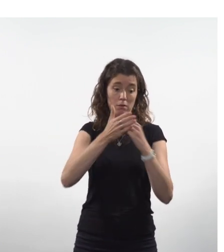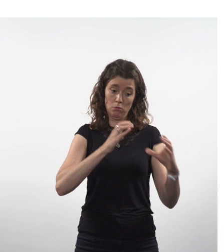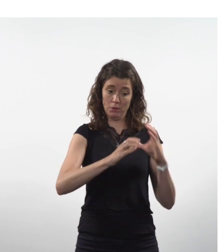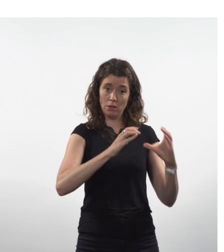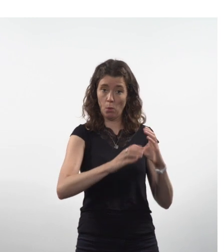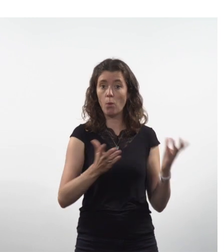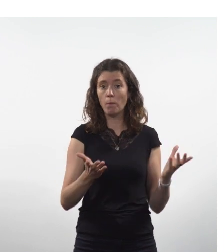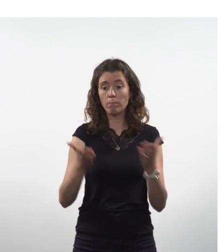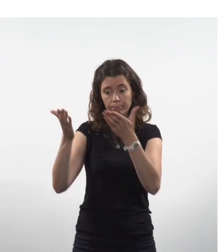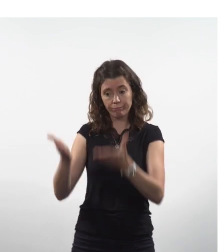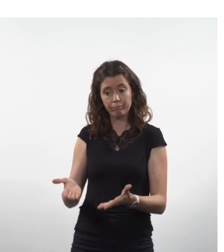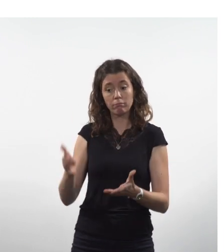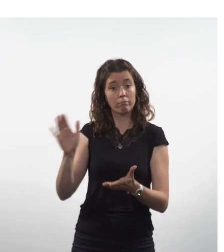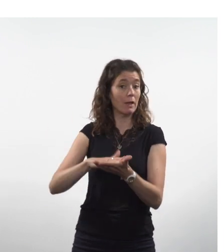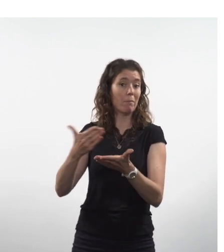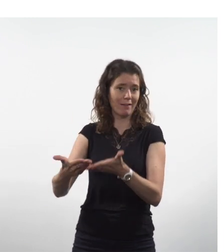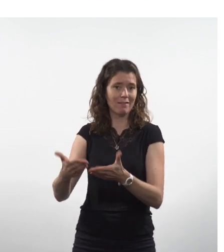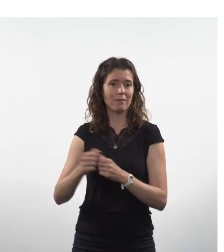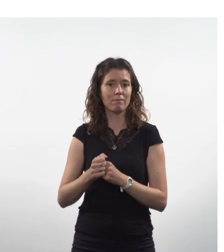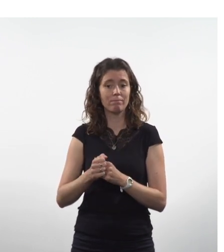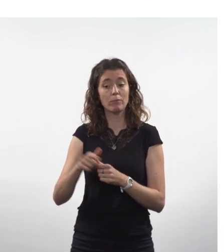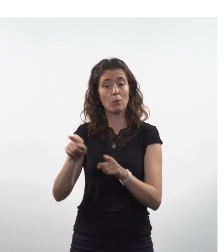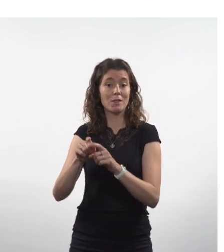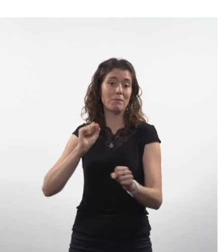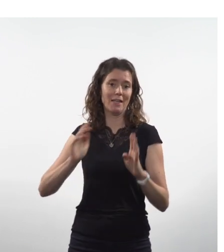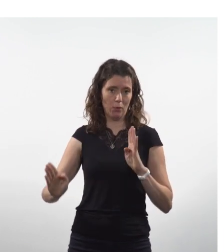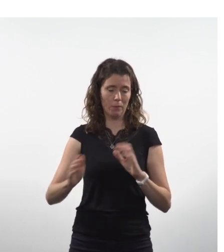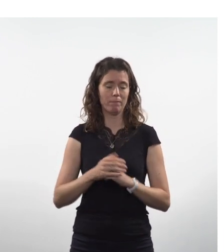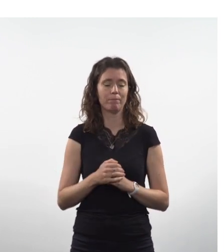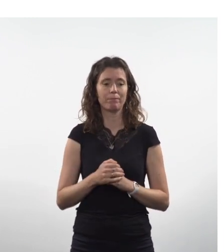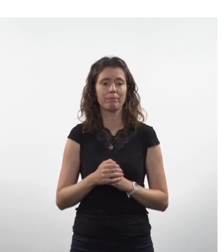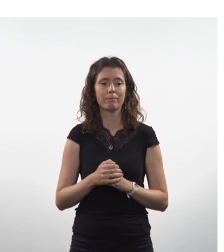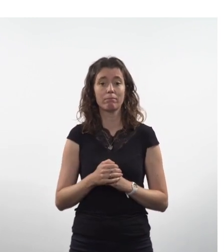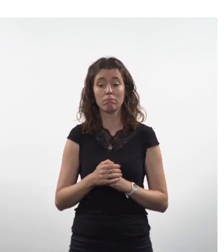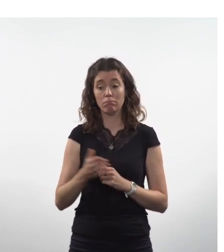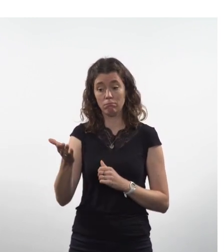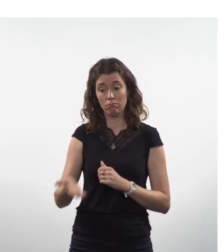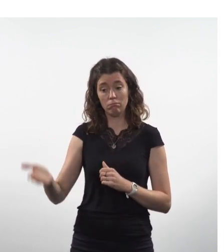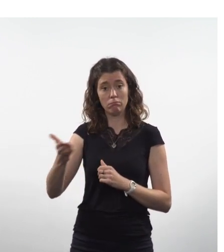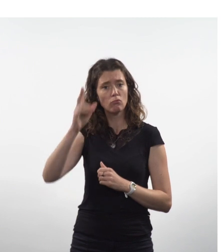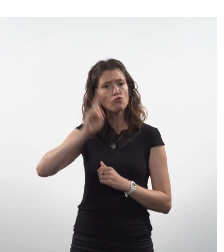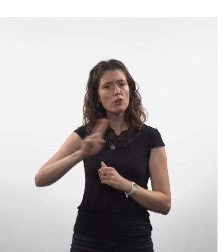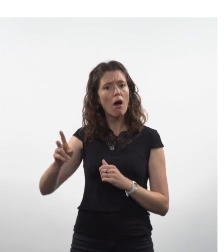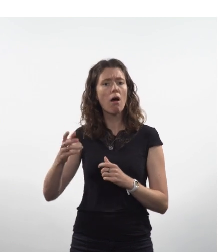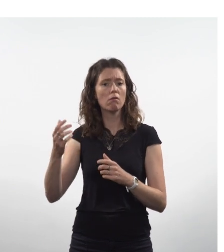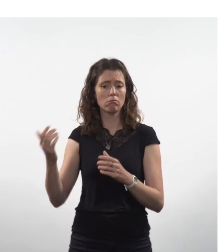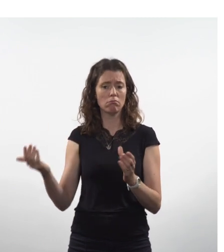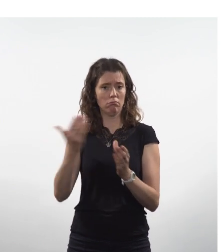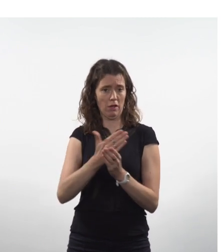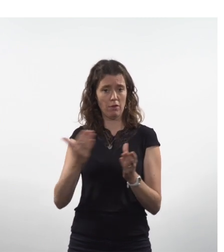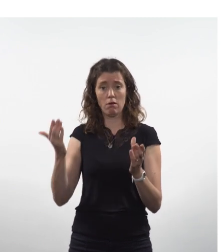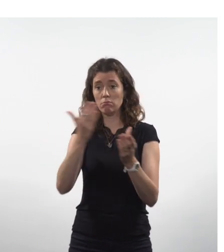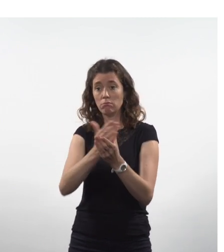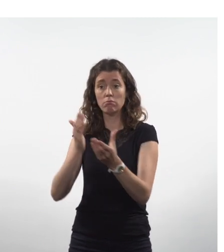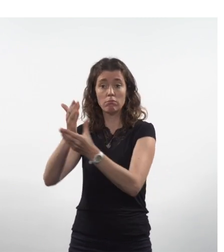communication, qui sont des interprètes et des médiateurs. Alors, qui travaillent en général en mobilité, c'est-à-dire qui interviennent dans les